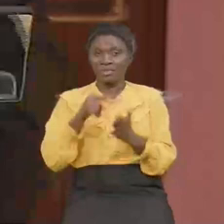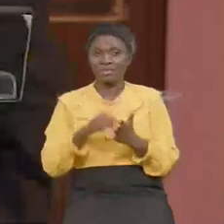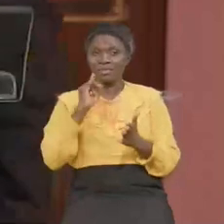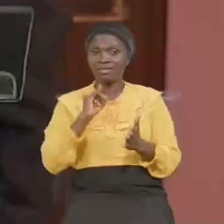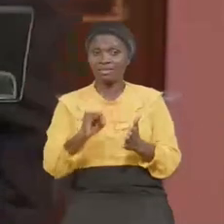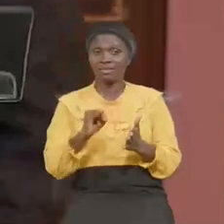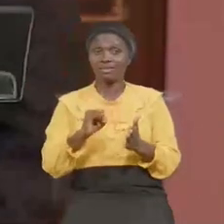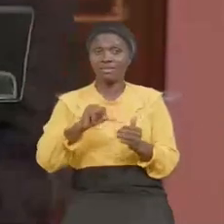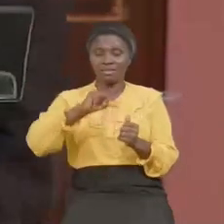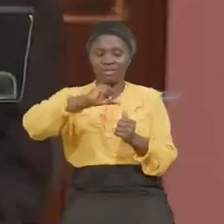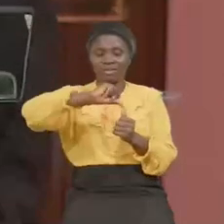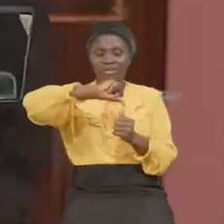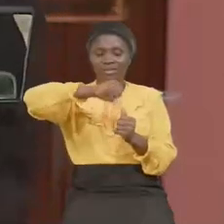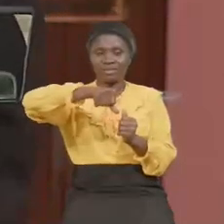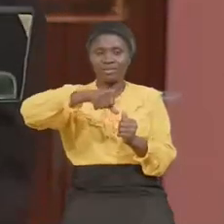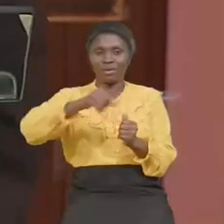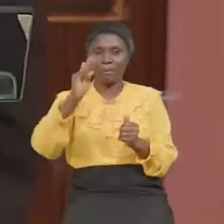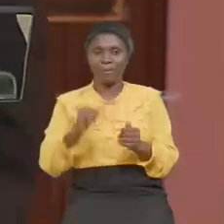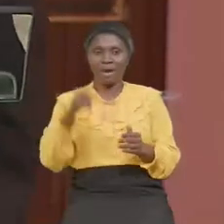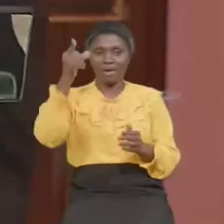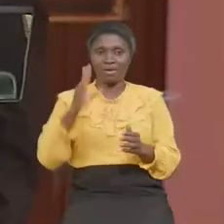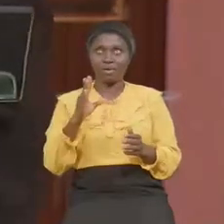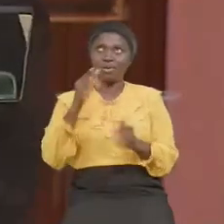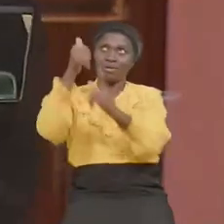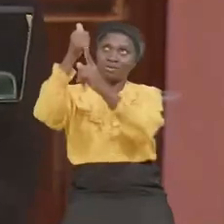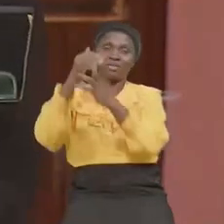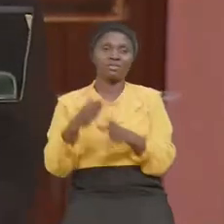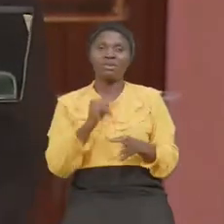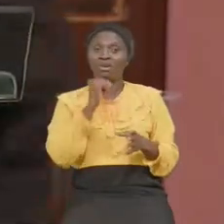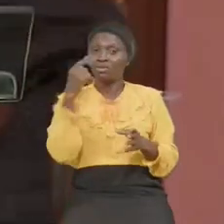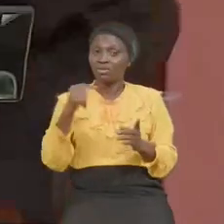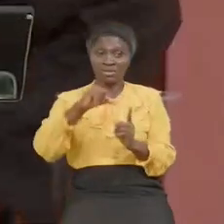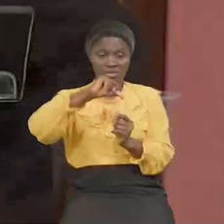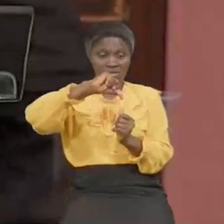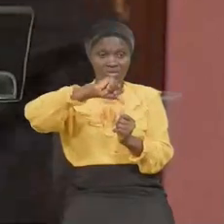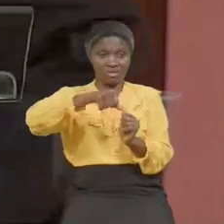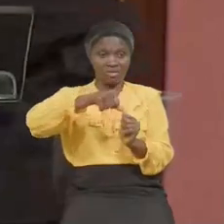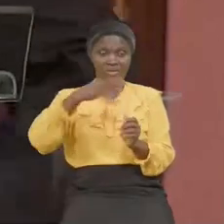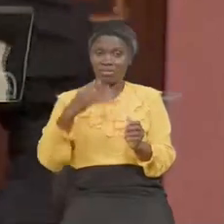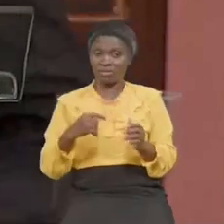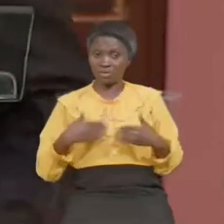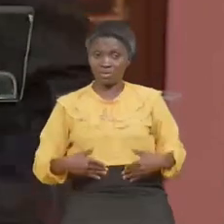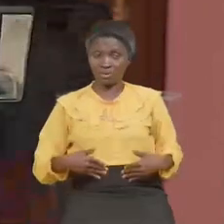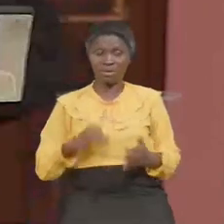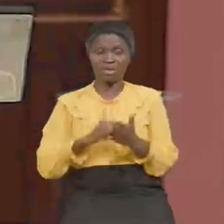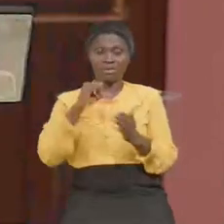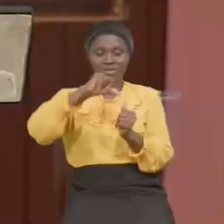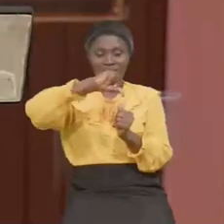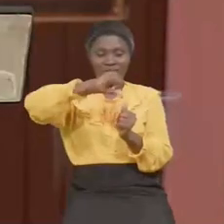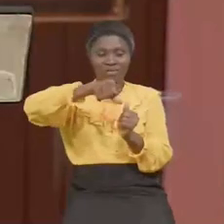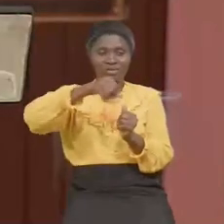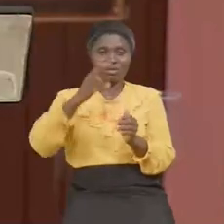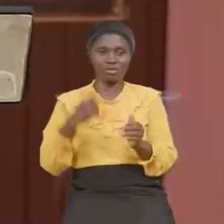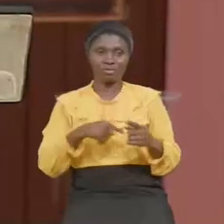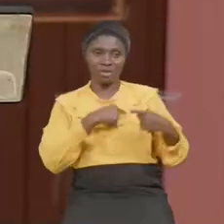Dieu lui-même fera. Et ce n'est pas la circoncision du corps. C'est la circoncision du cœur. L'Éternel ton